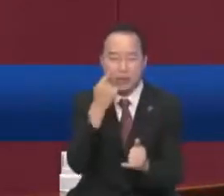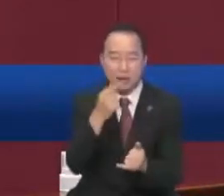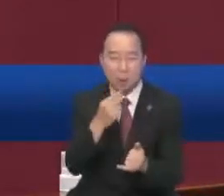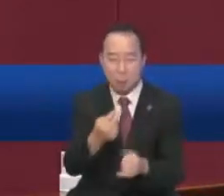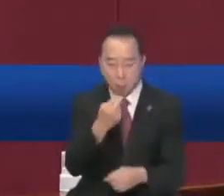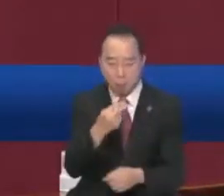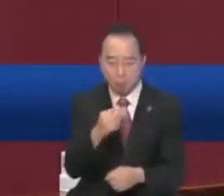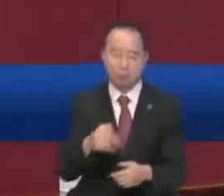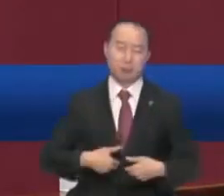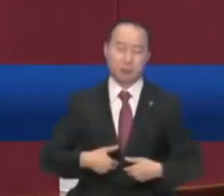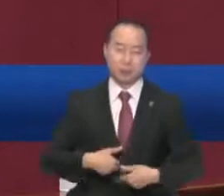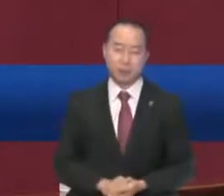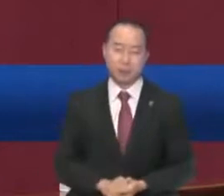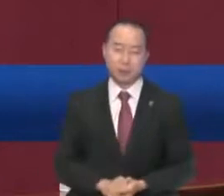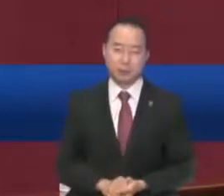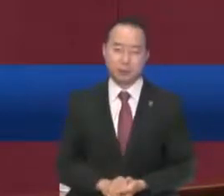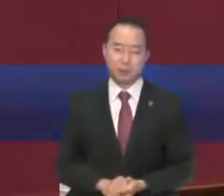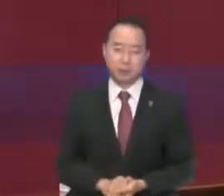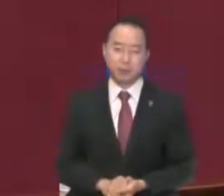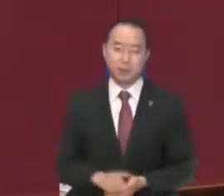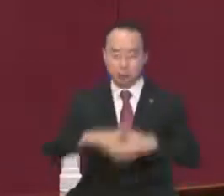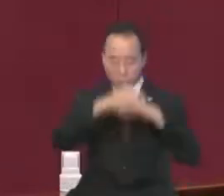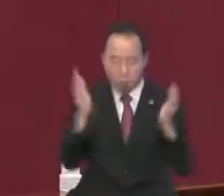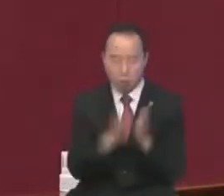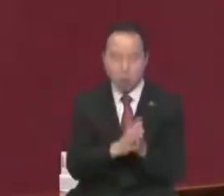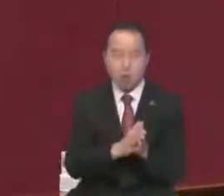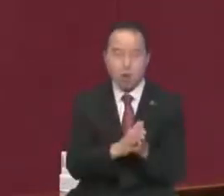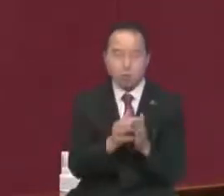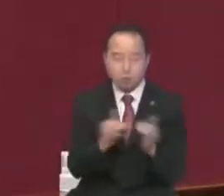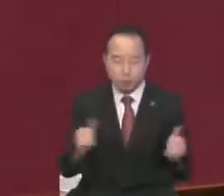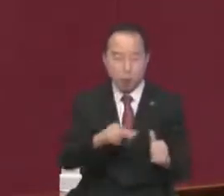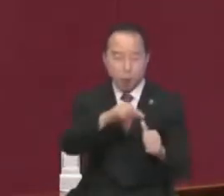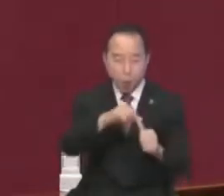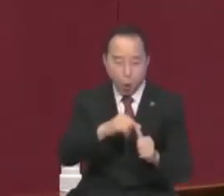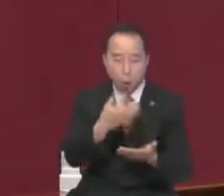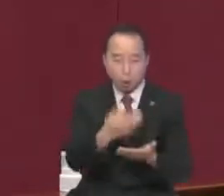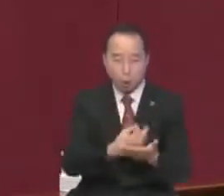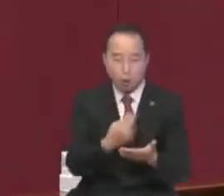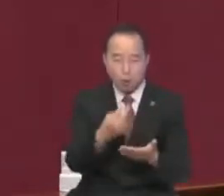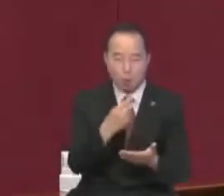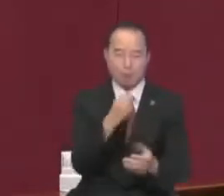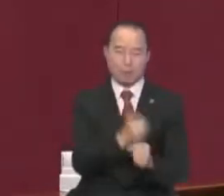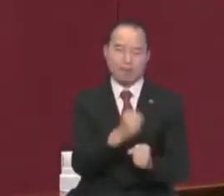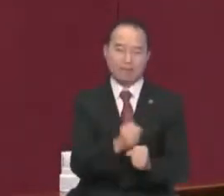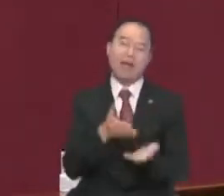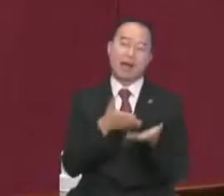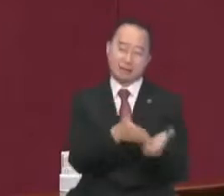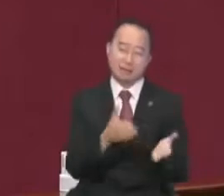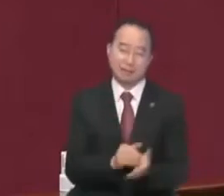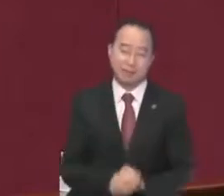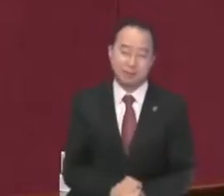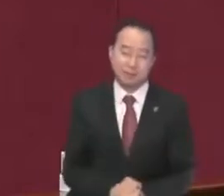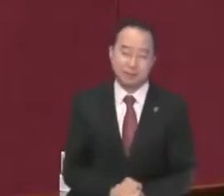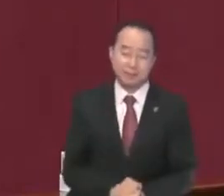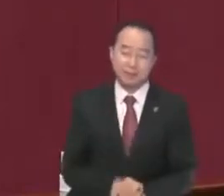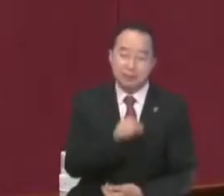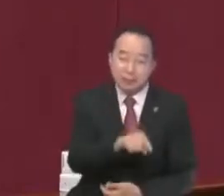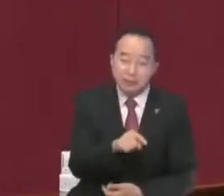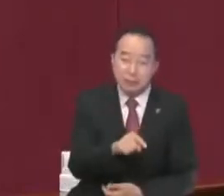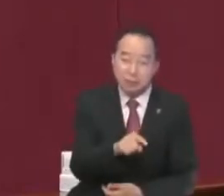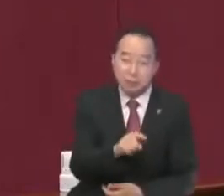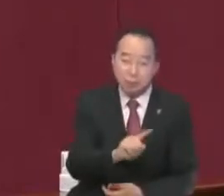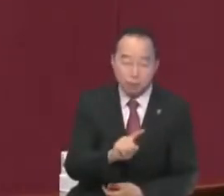위해서 정의당은 전국민 고용소득보험법을 발의했습니다. 전국민 고용소득보험